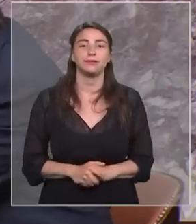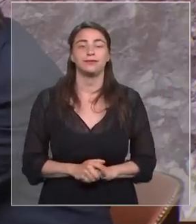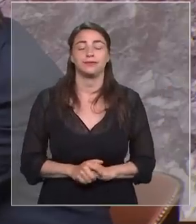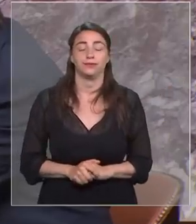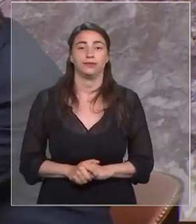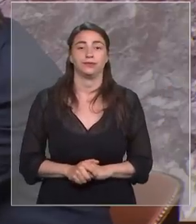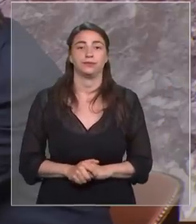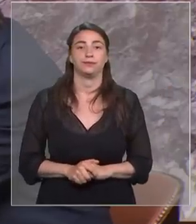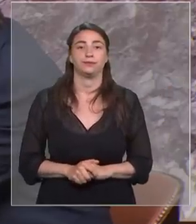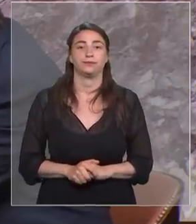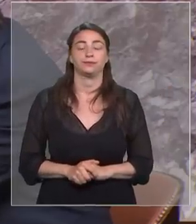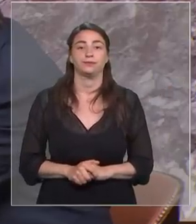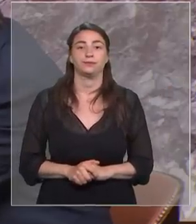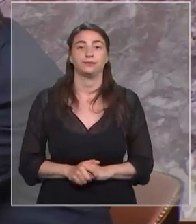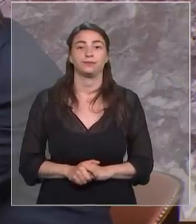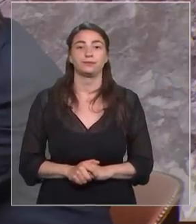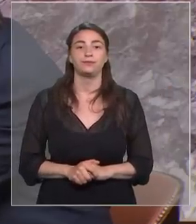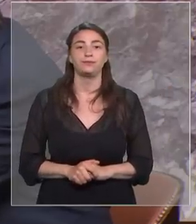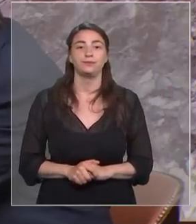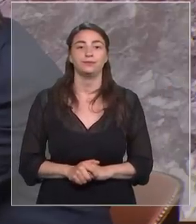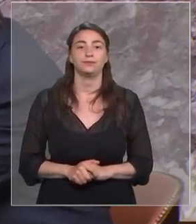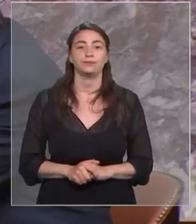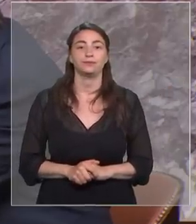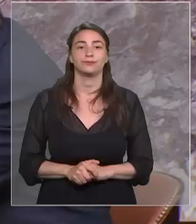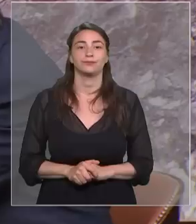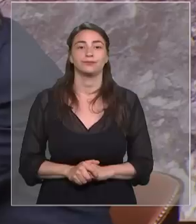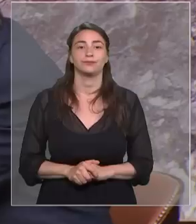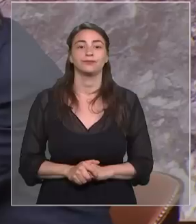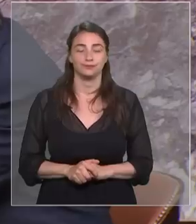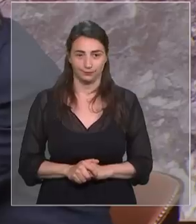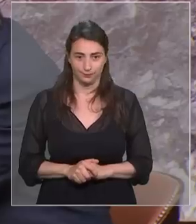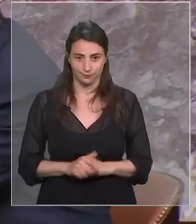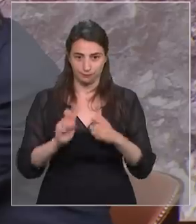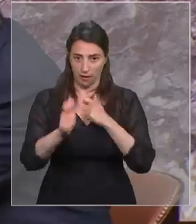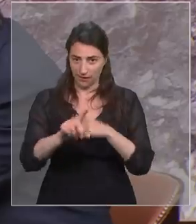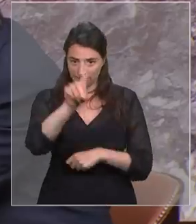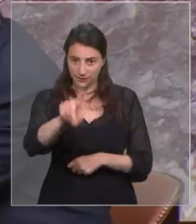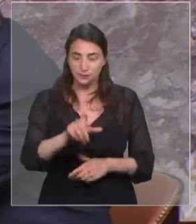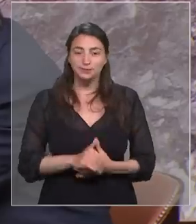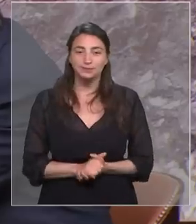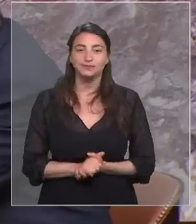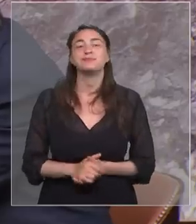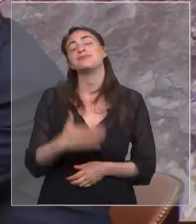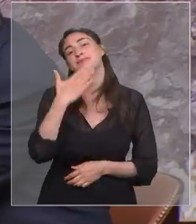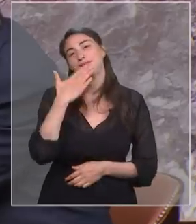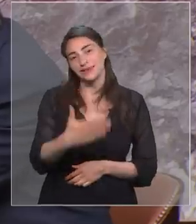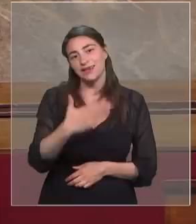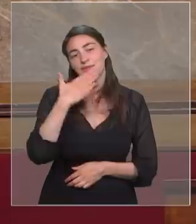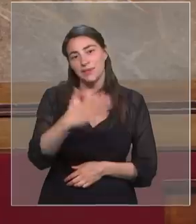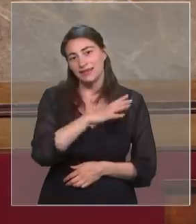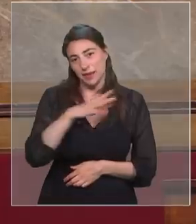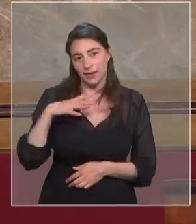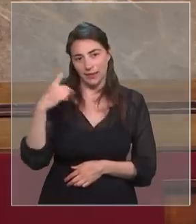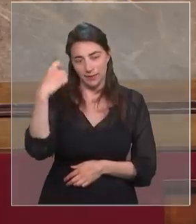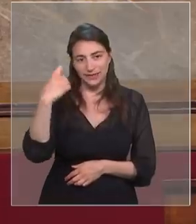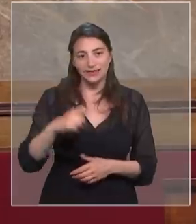La parole est à Monsieur Christophe Marion pour le groupe Renaissance. Merci. Merci, Madame la Présidente.